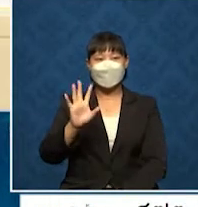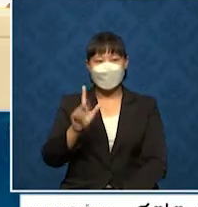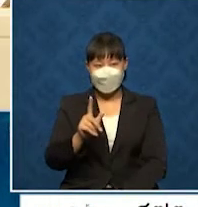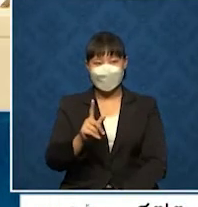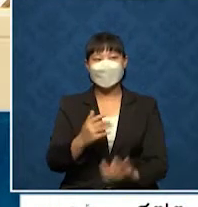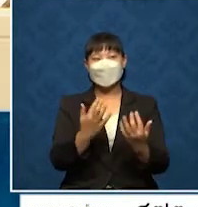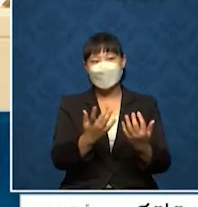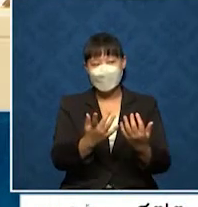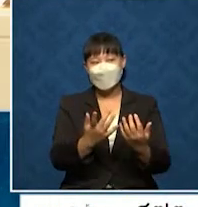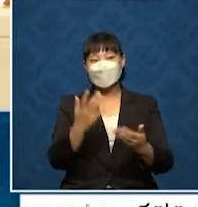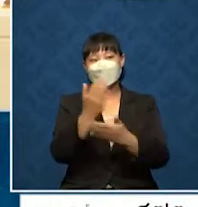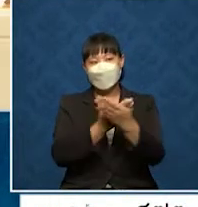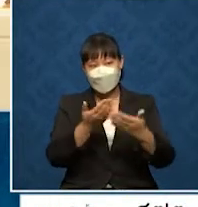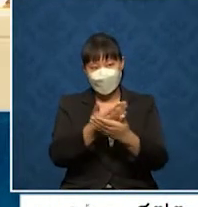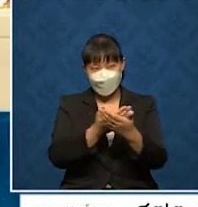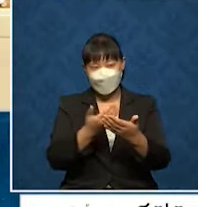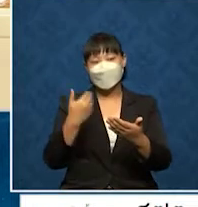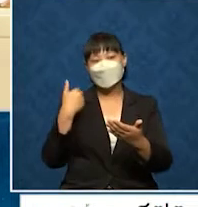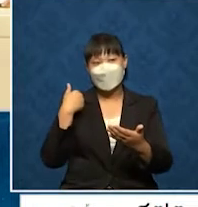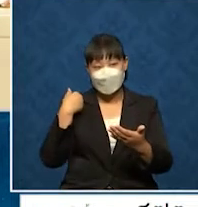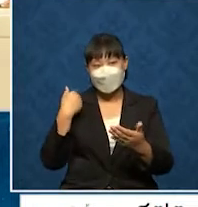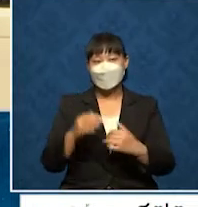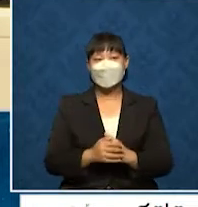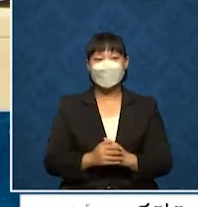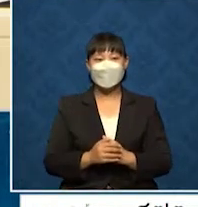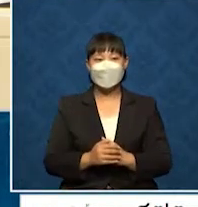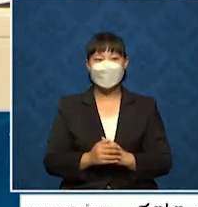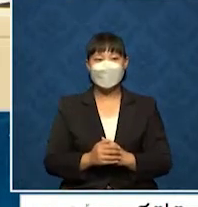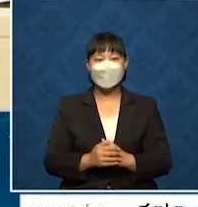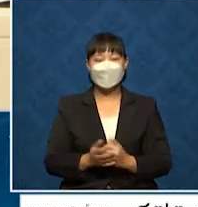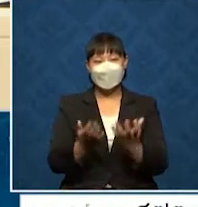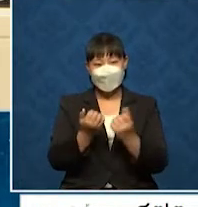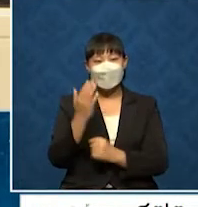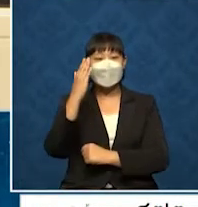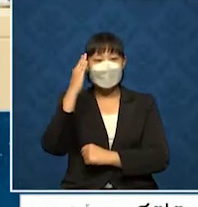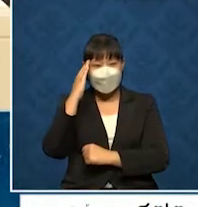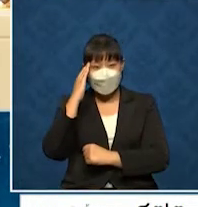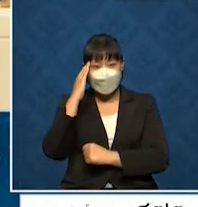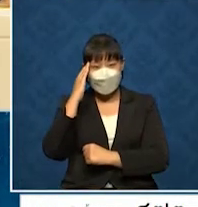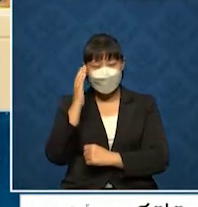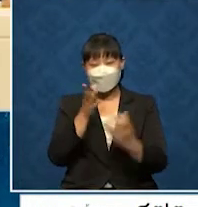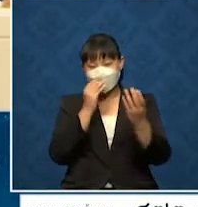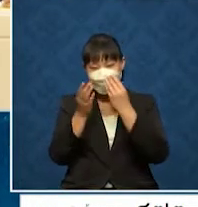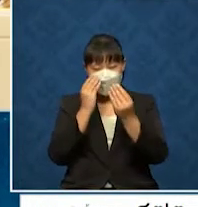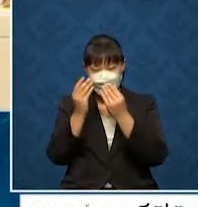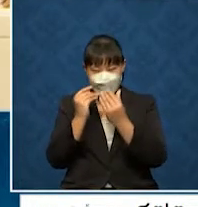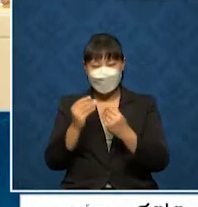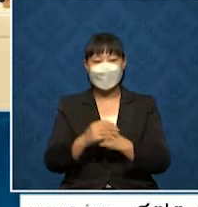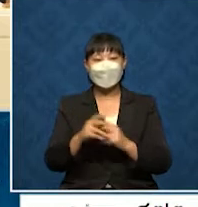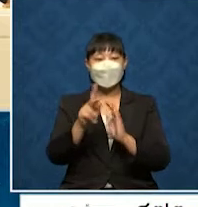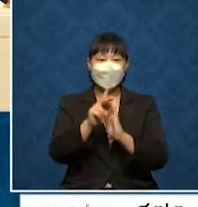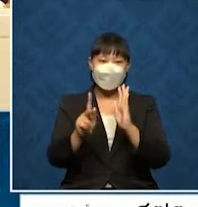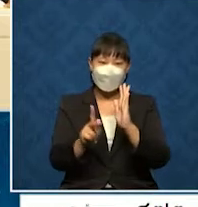าอยู่เมื่อได้รับทราบและได้ศึกษาดูจากประมวลกฎหมายยาเสพติด